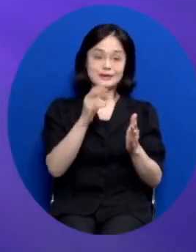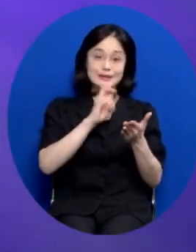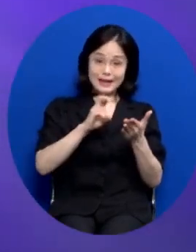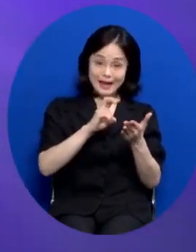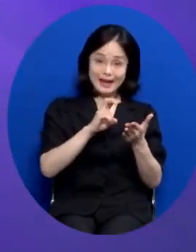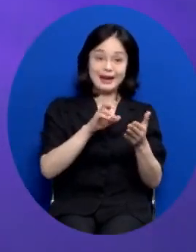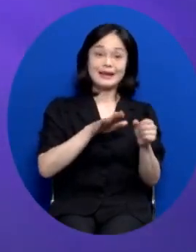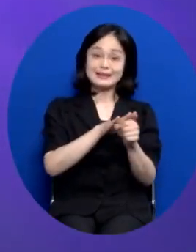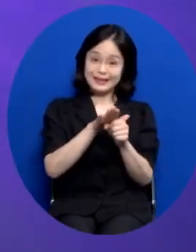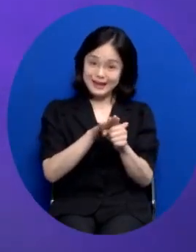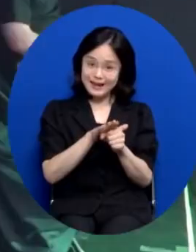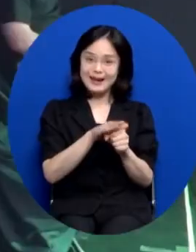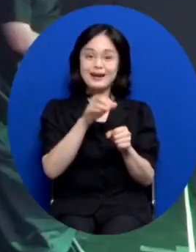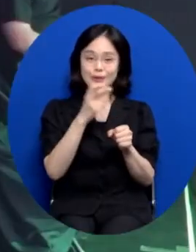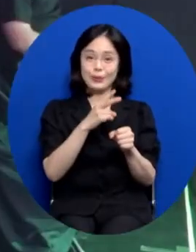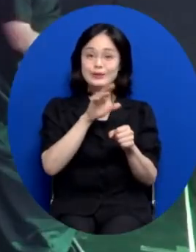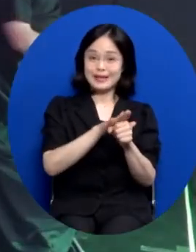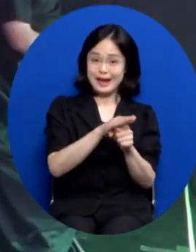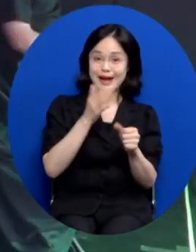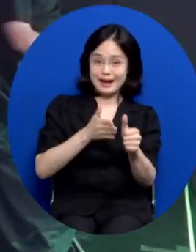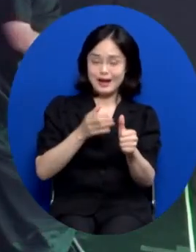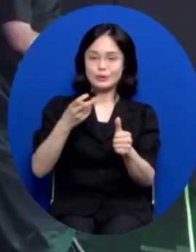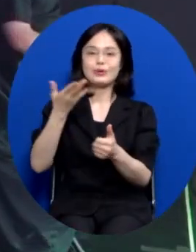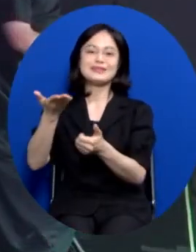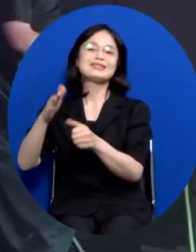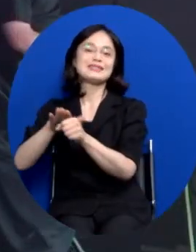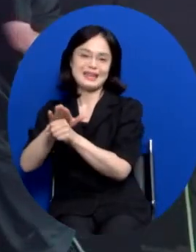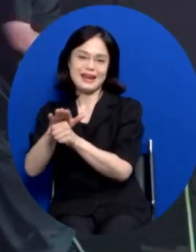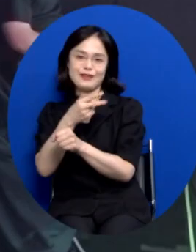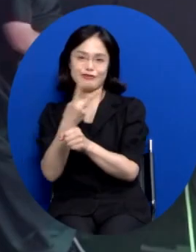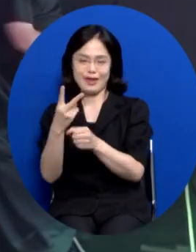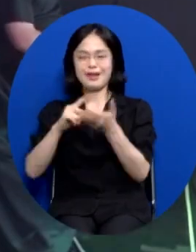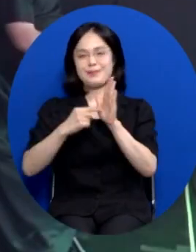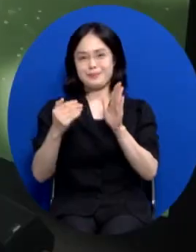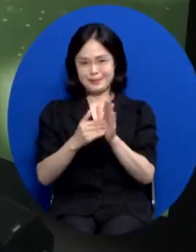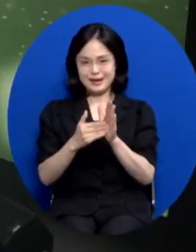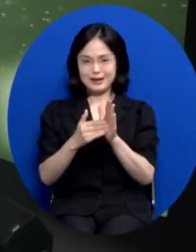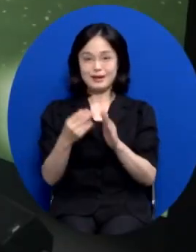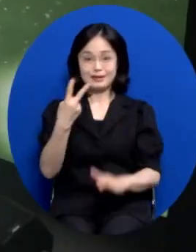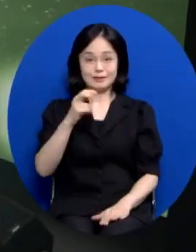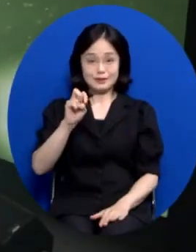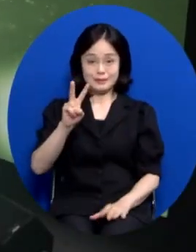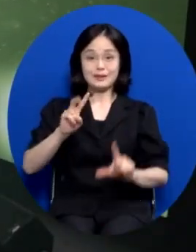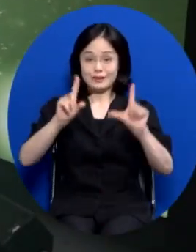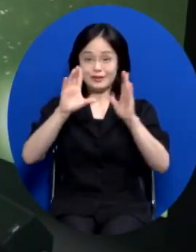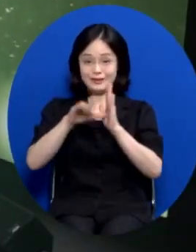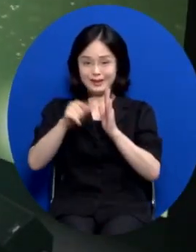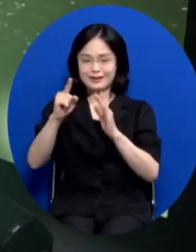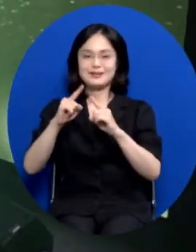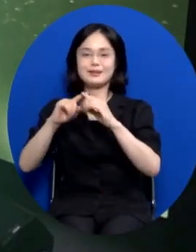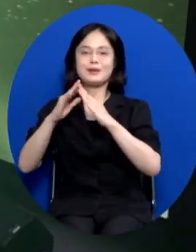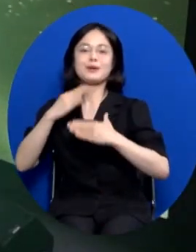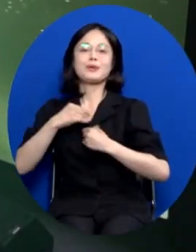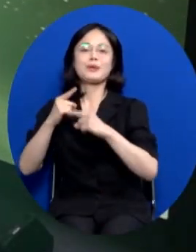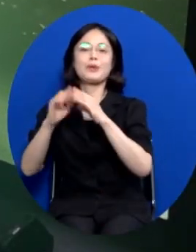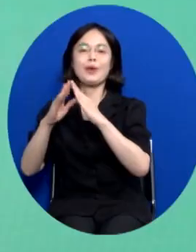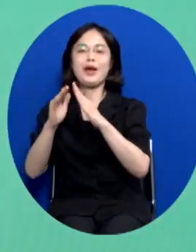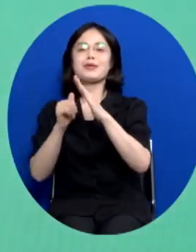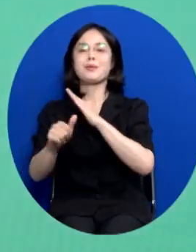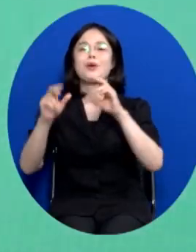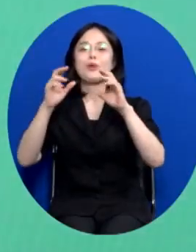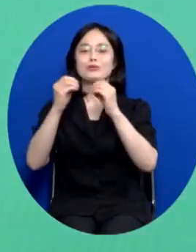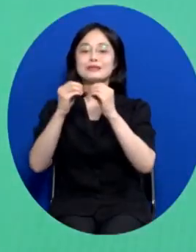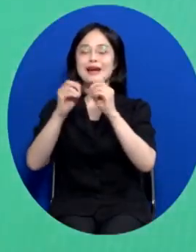10곡입니다 음반주자인 사랑하고 사랑하라는 2022년 인천 평강교회 표어로 교회 신년메시지와